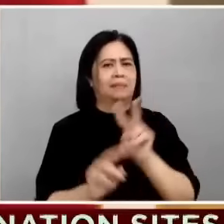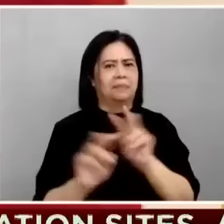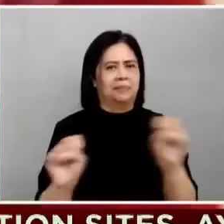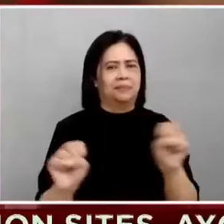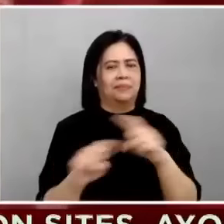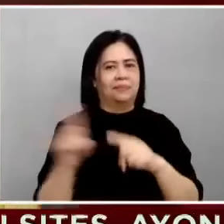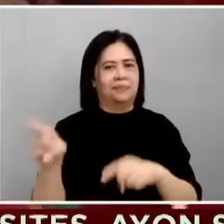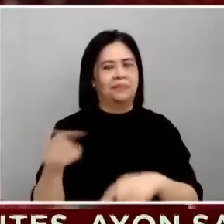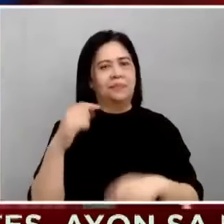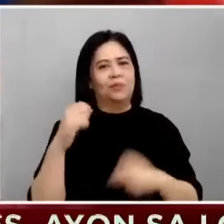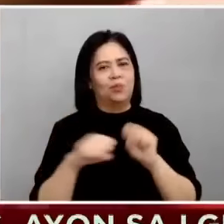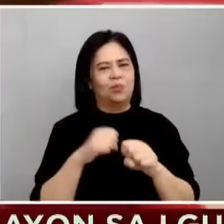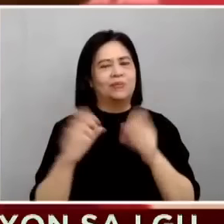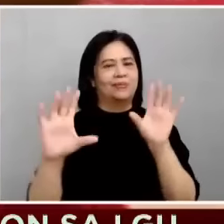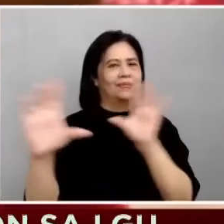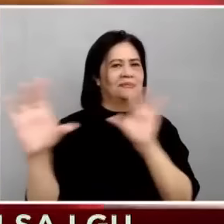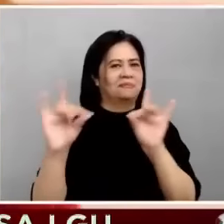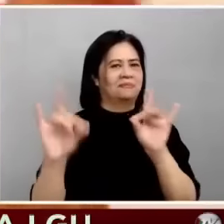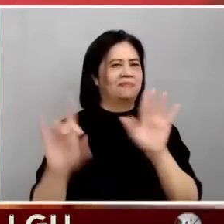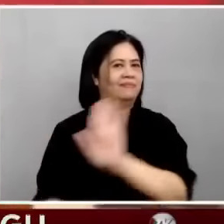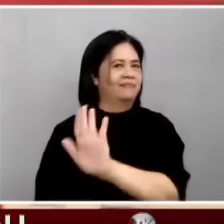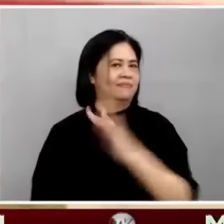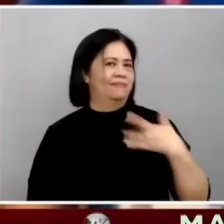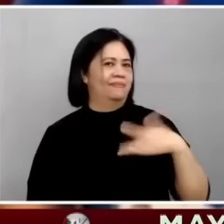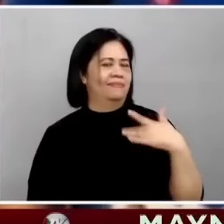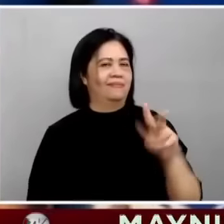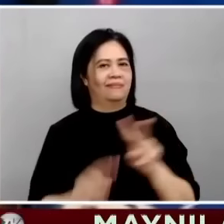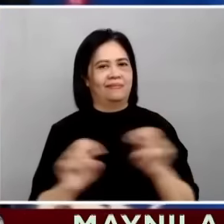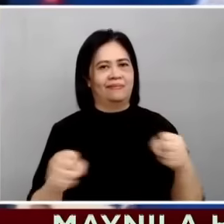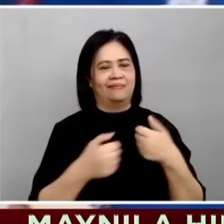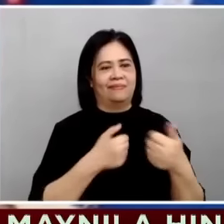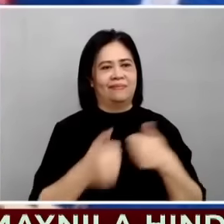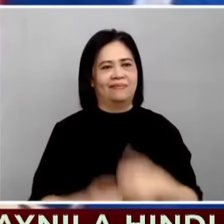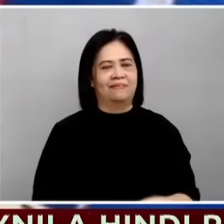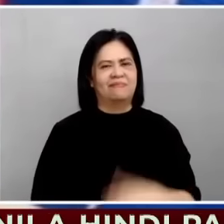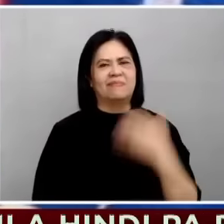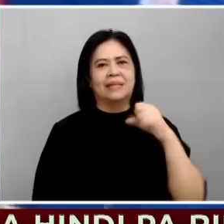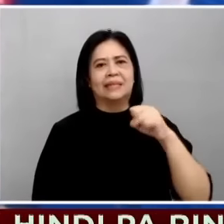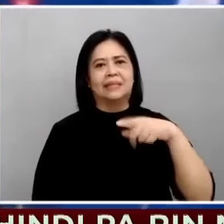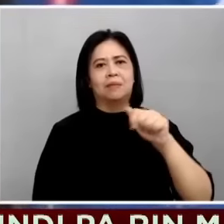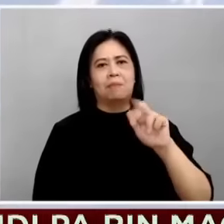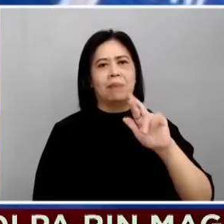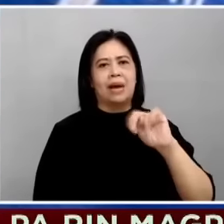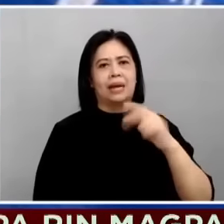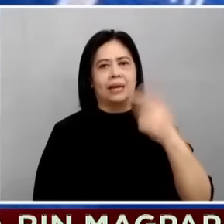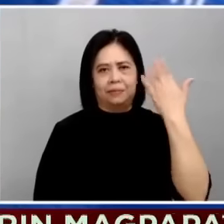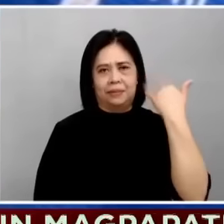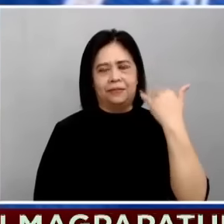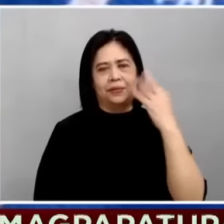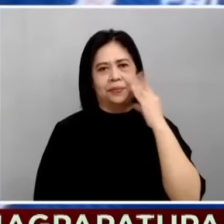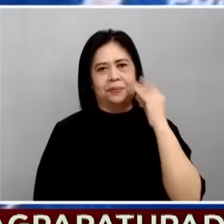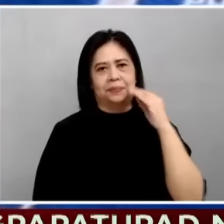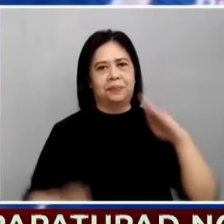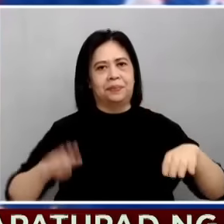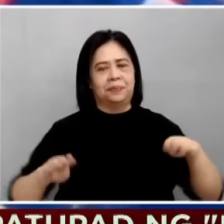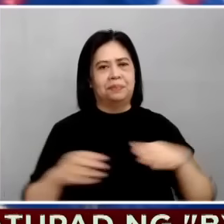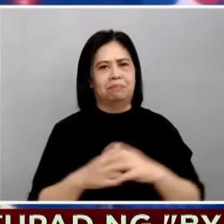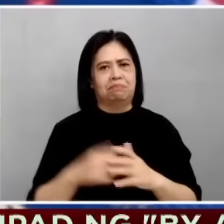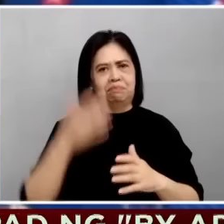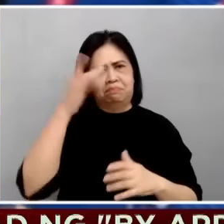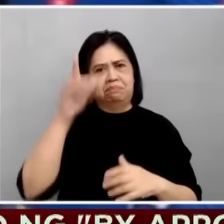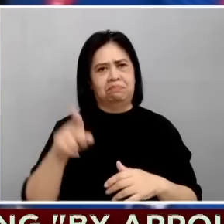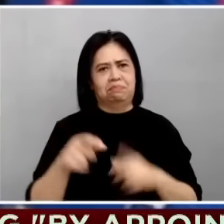Yafai, kaya medyo alam niya ang estilo ng kalaban. Nakasparing ko niya sa British dati po eh. Ano siya eh, fighter eh, yung gustan